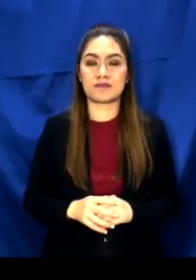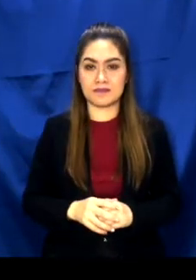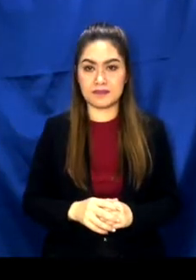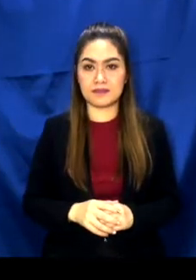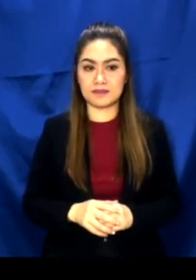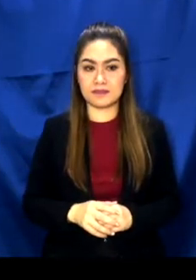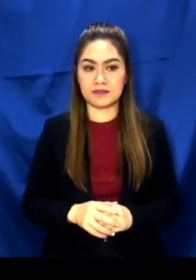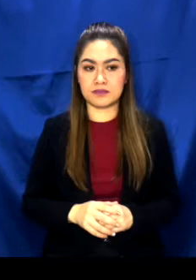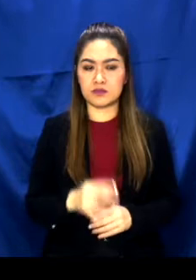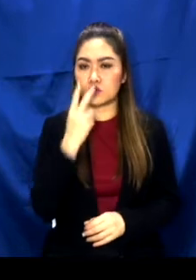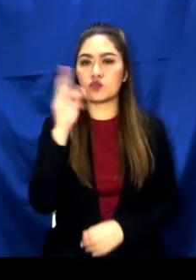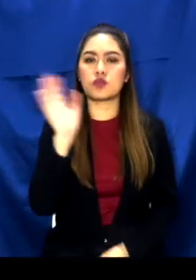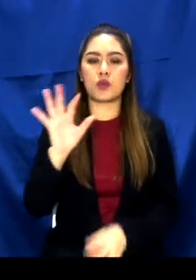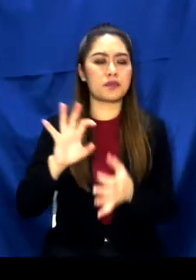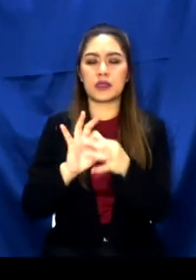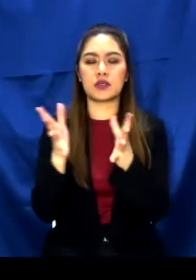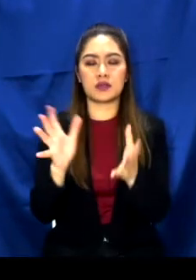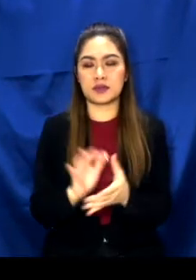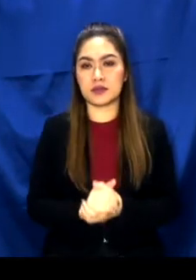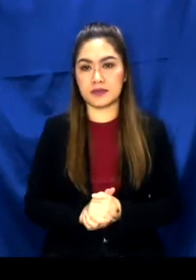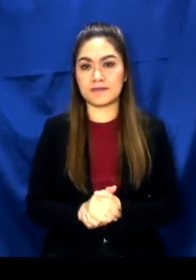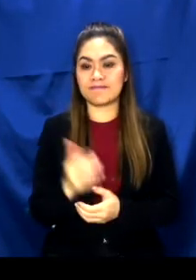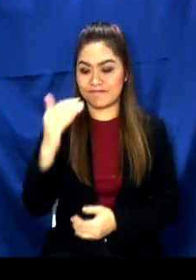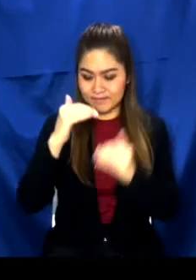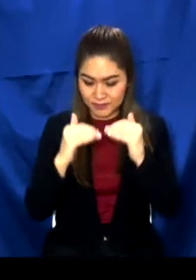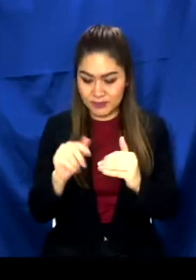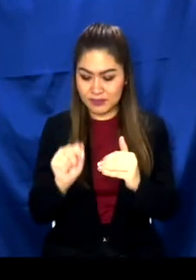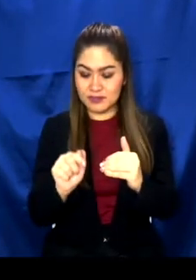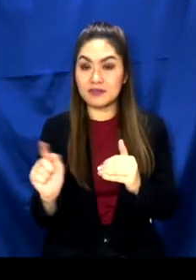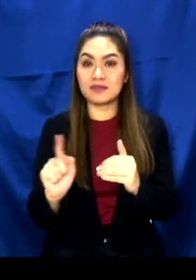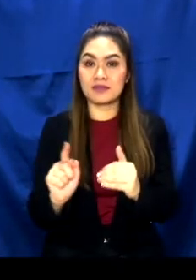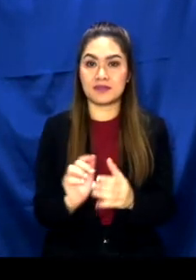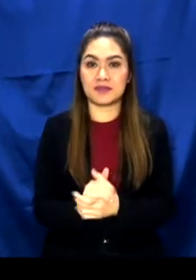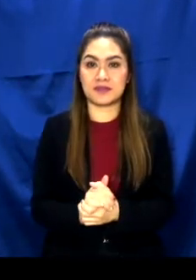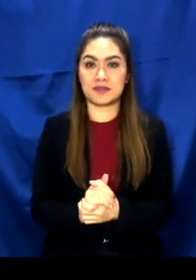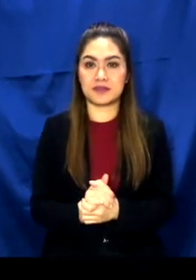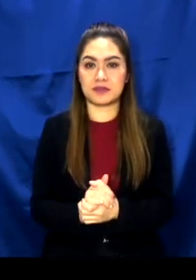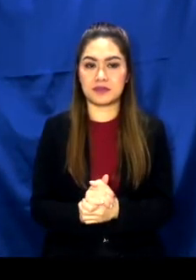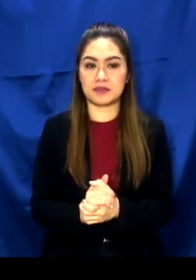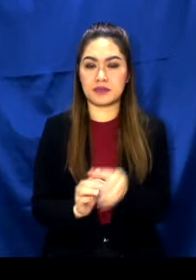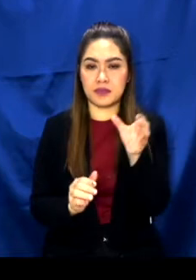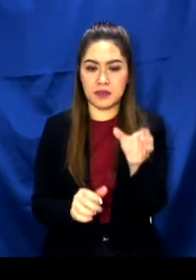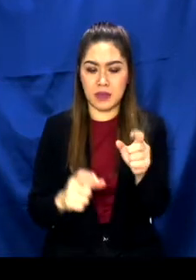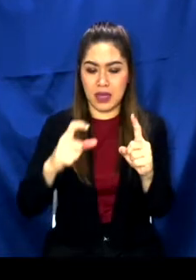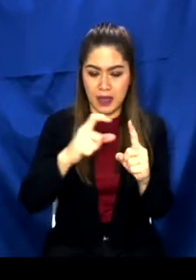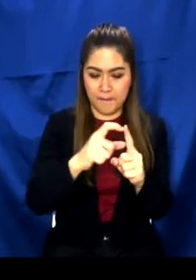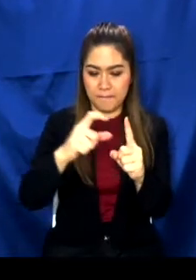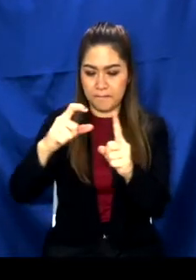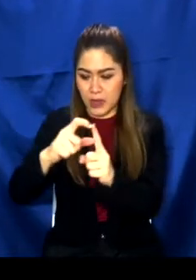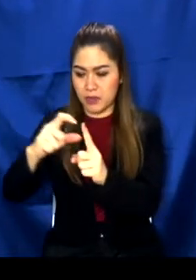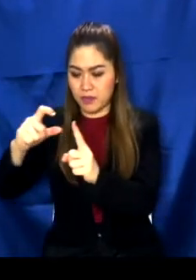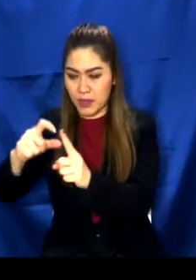อันนี้เราก็ไม่ต้องไปดูเพราะว่ามันไม่เกี่ยวกับเรานะคะส่วนอันนี้คือช่องว่างช่องไฟระหว่างฟ